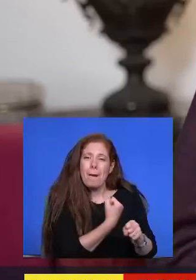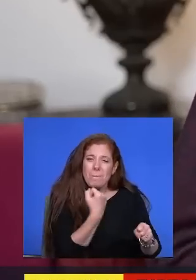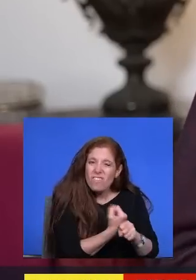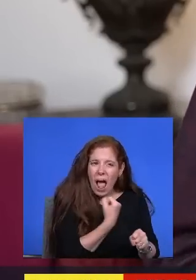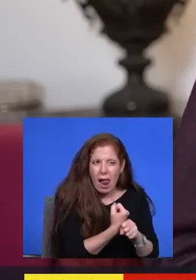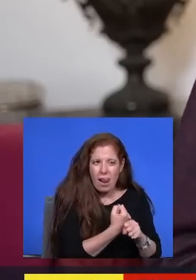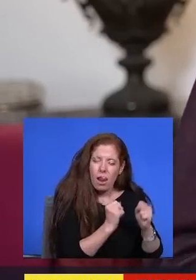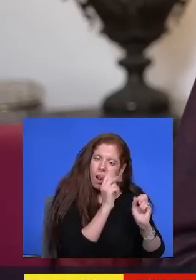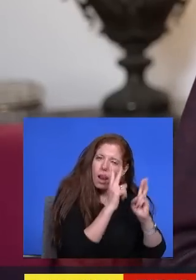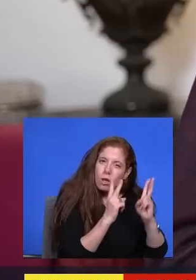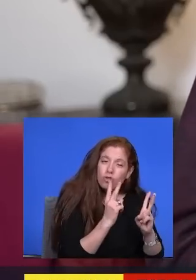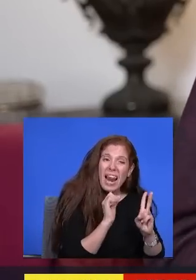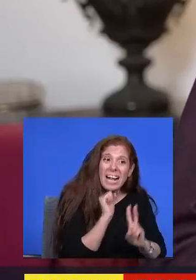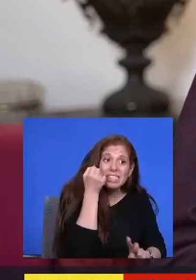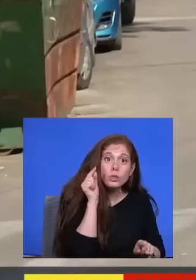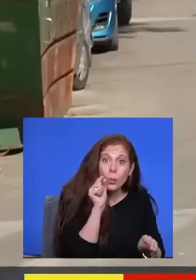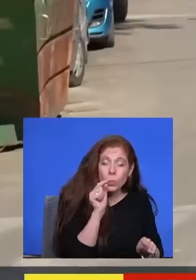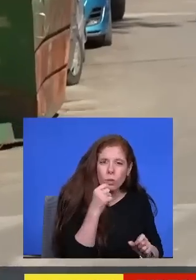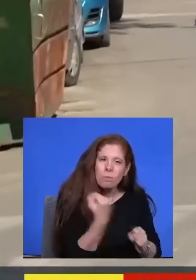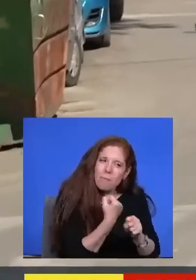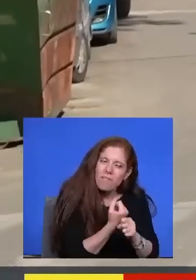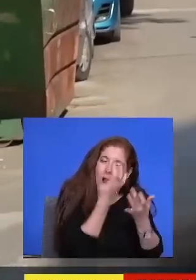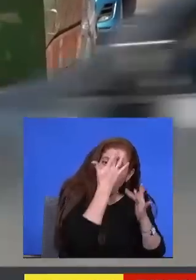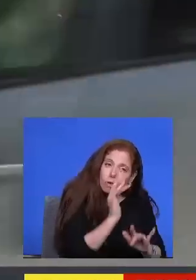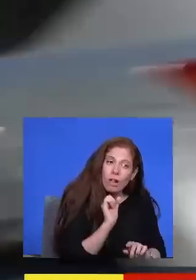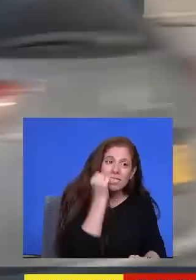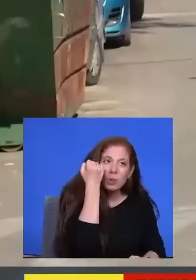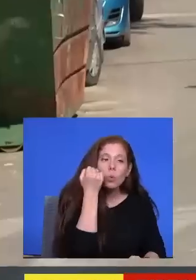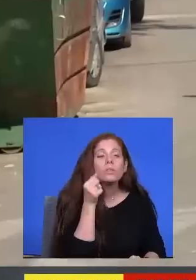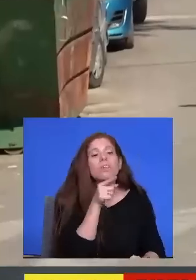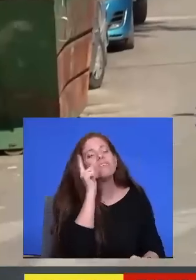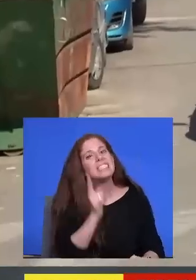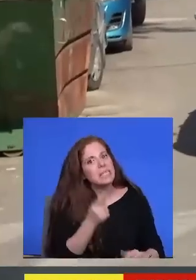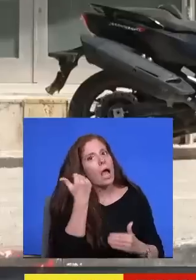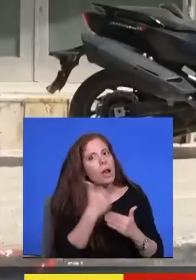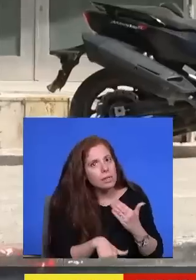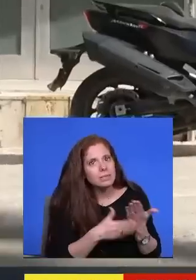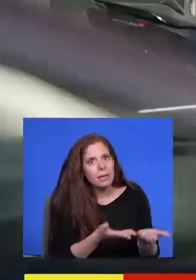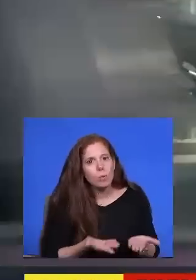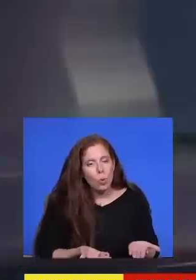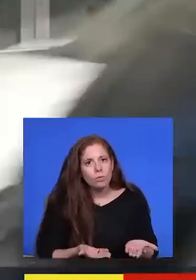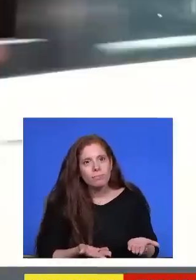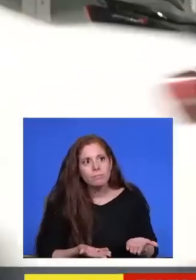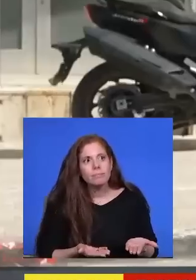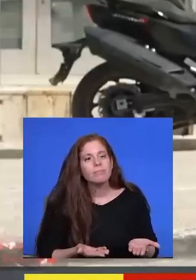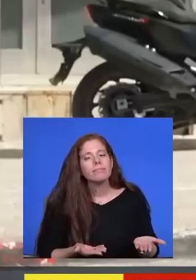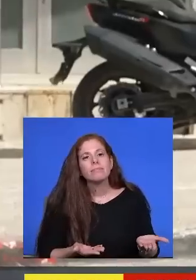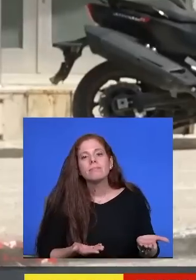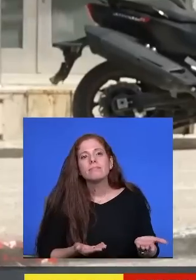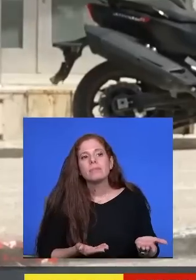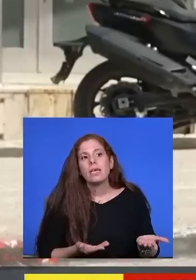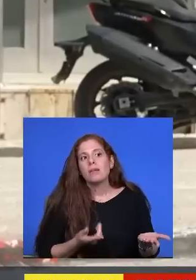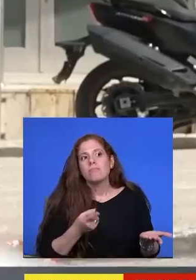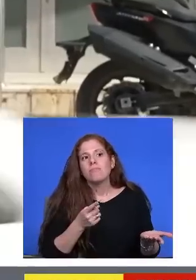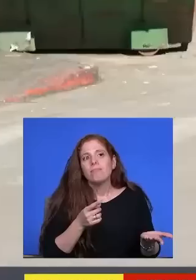فيه اللي هو الصهيونية ولا زالت بحاجة إنها هي تنجح في